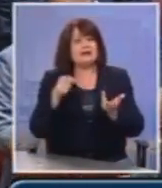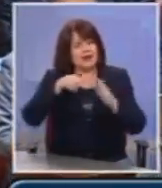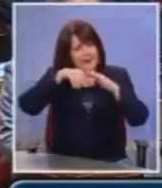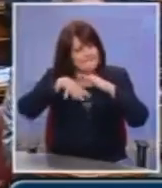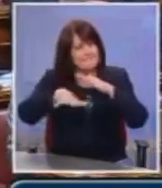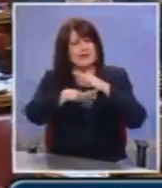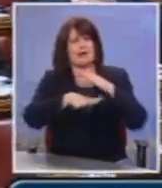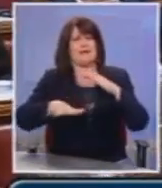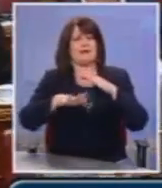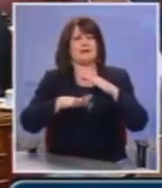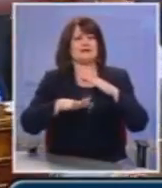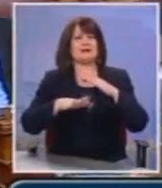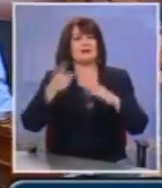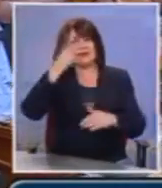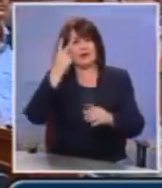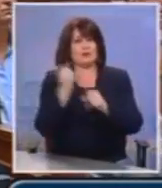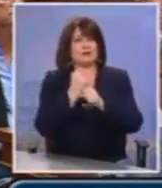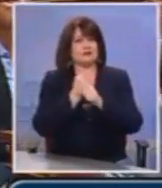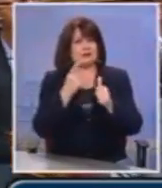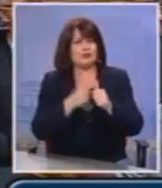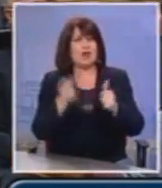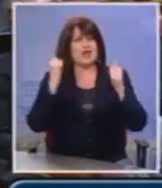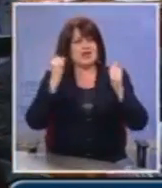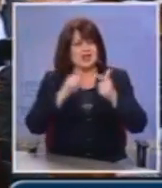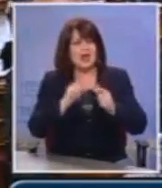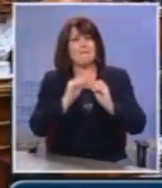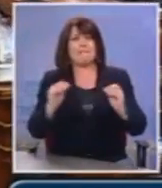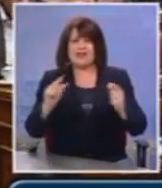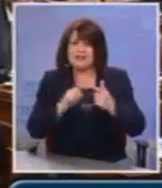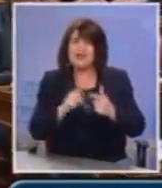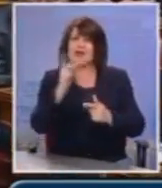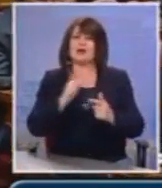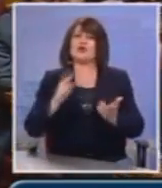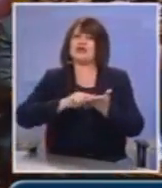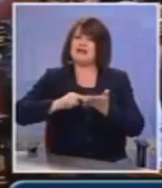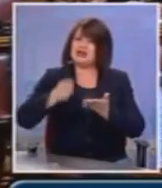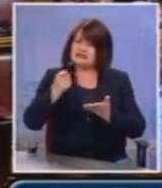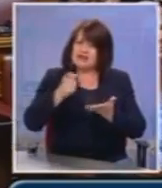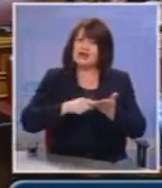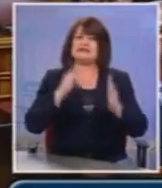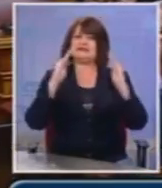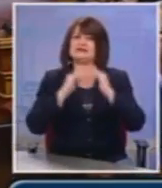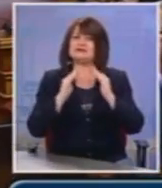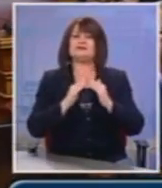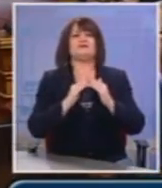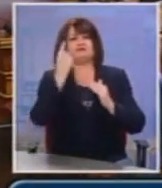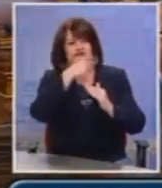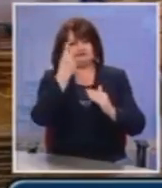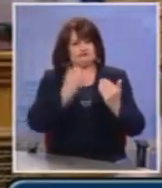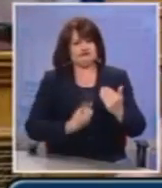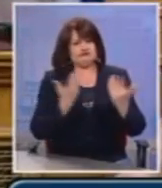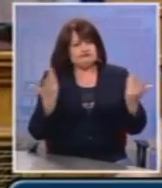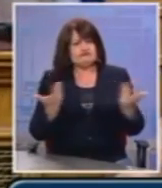επηρεάζουν το δικαίωμα στην εργασία στην υγεία στην παιδεία στην κοινωνική ασφάλιση στης στέγαση στην αυτοδιάθεση στη